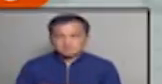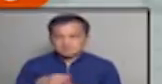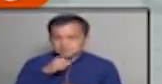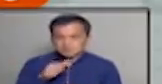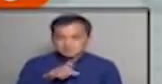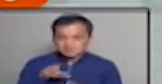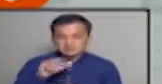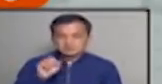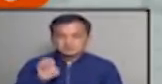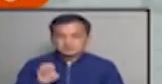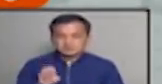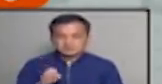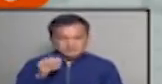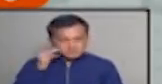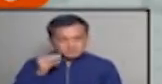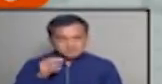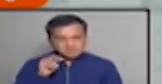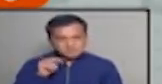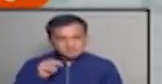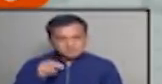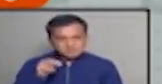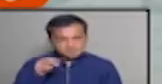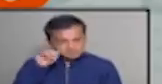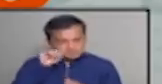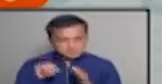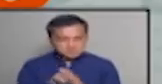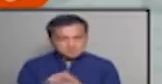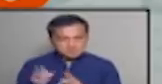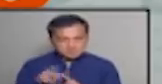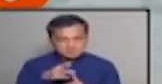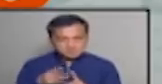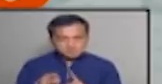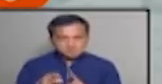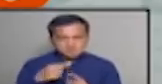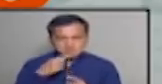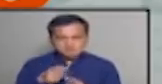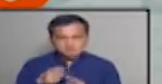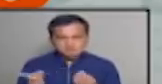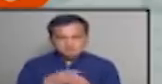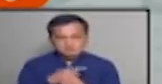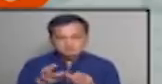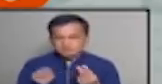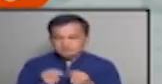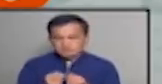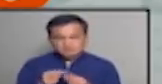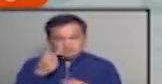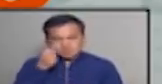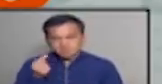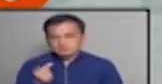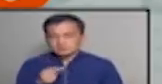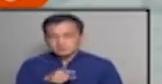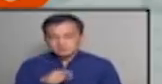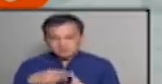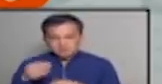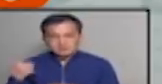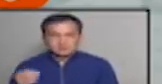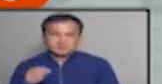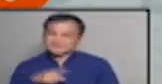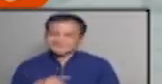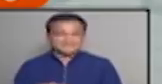siya kasali doon sa kanil. Ma'am, kailangan ma-identify muna siya ng biktima. Kapag na-identify siya, dapat tumasibak sa pwesto. At saka imposible, ma'am, nasa labas lang